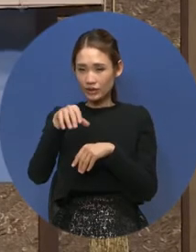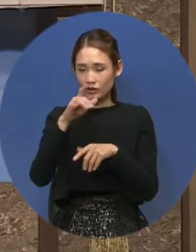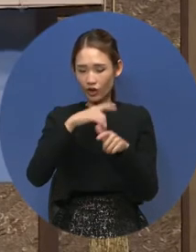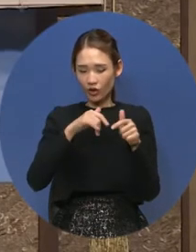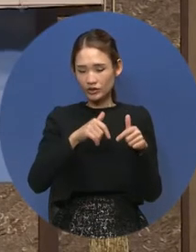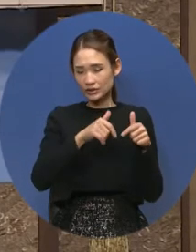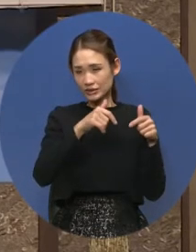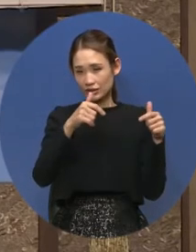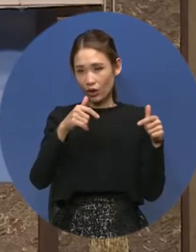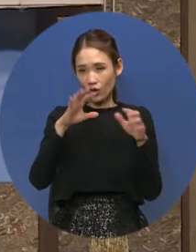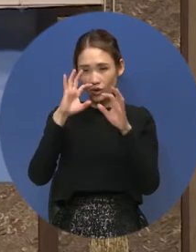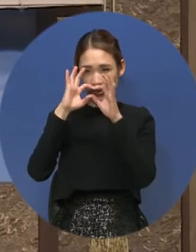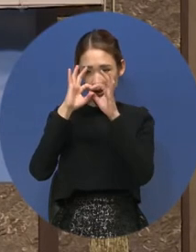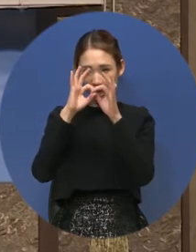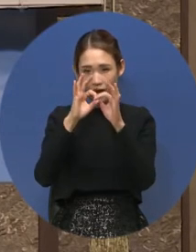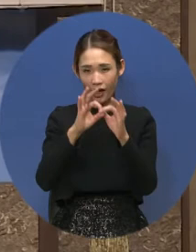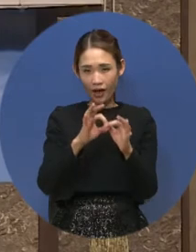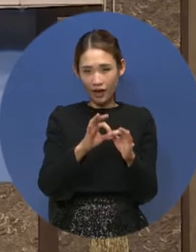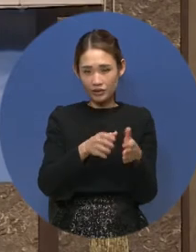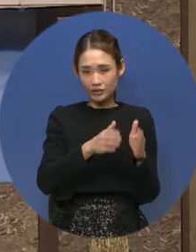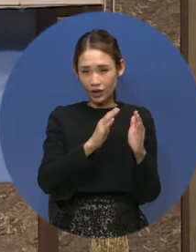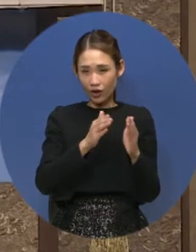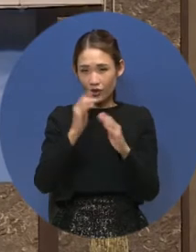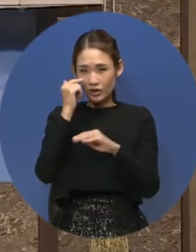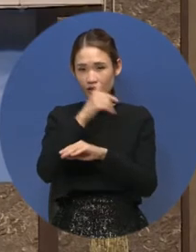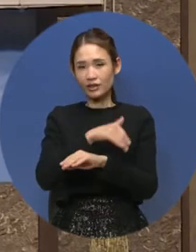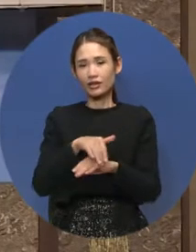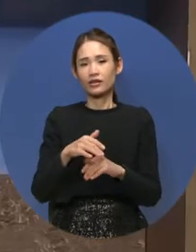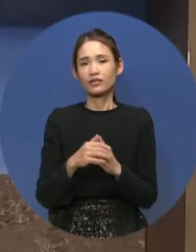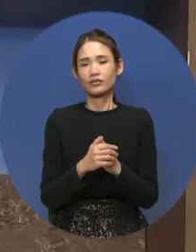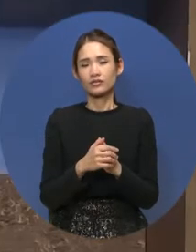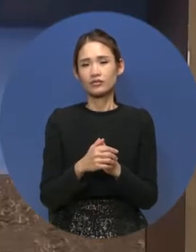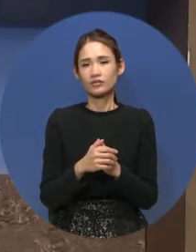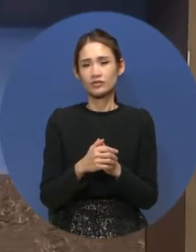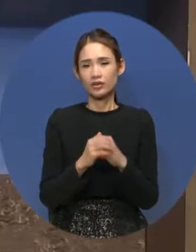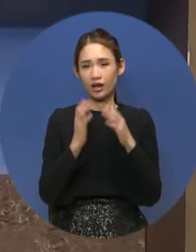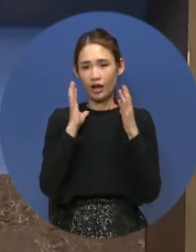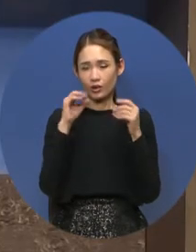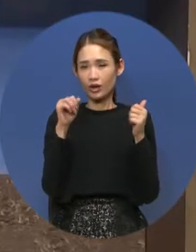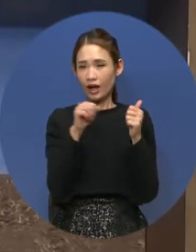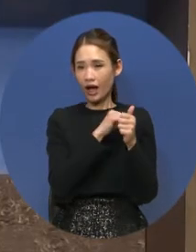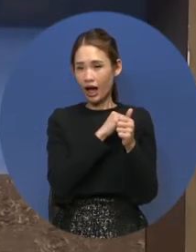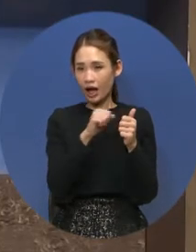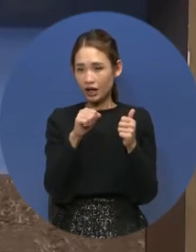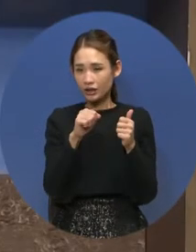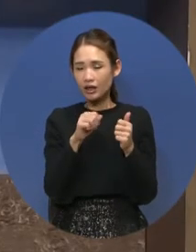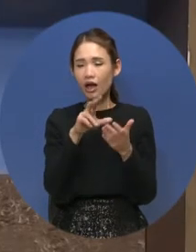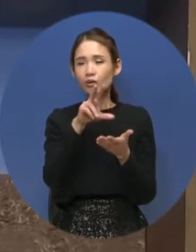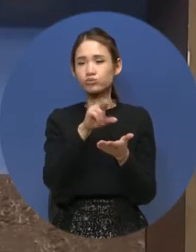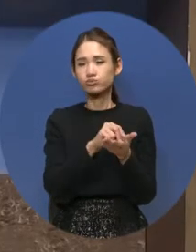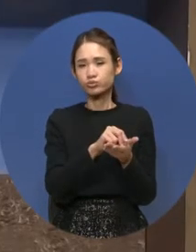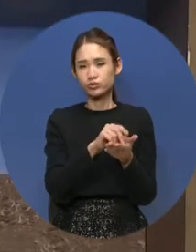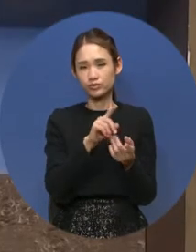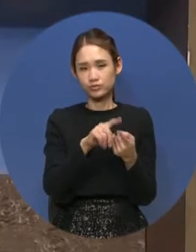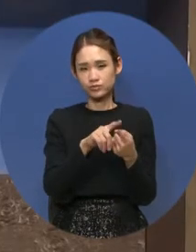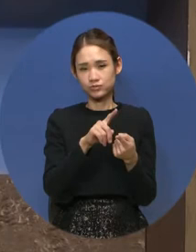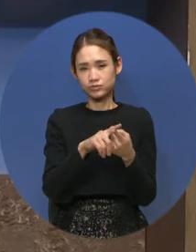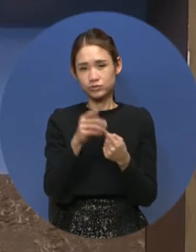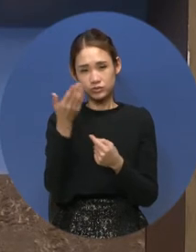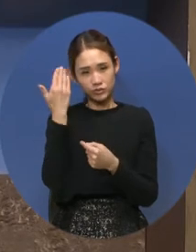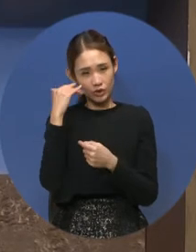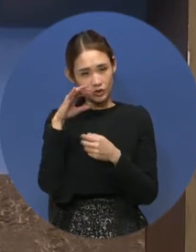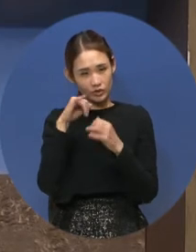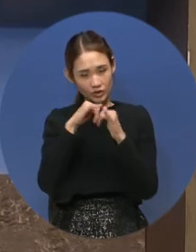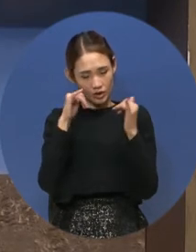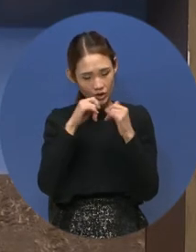확충해서 지속적으로 그 설치를 할 예정입니다. 네. 네. 그리고 또 이제 아동학대 문제가 최근에 사회적